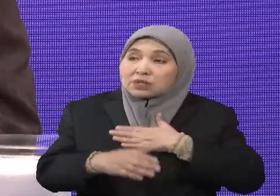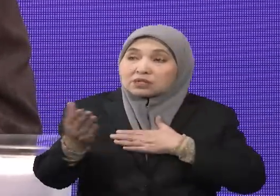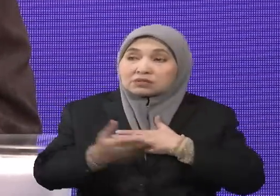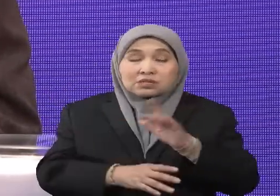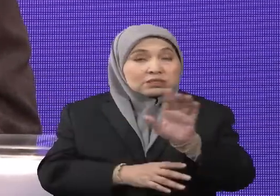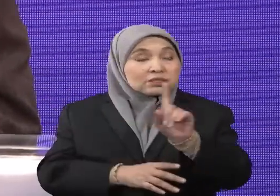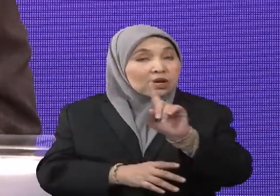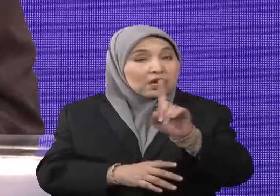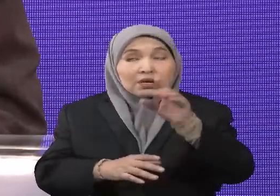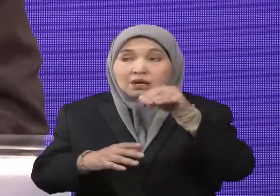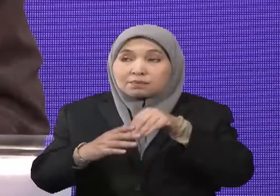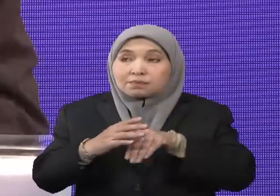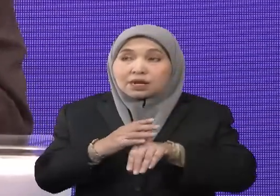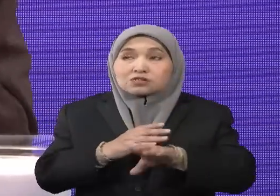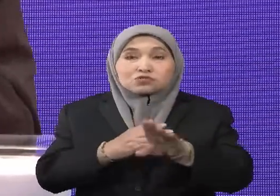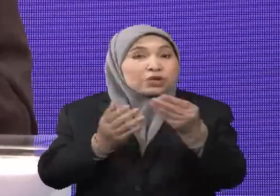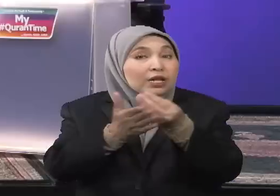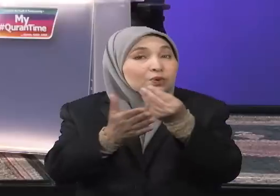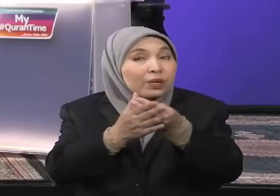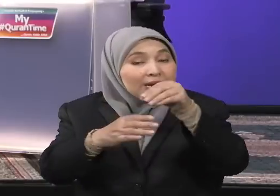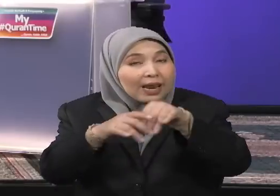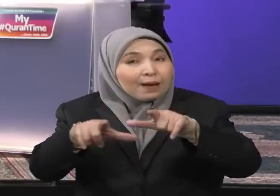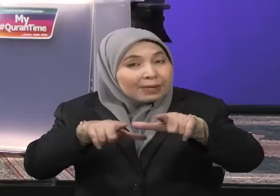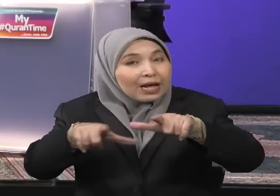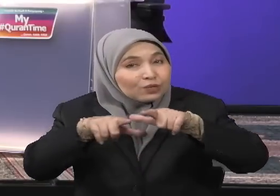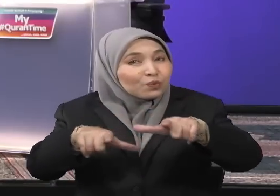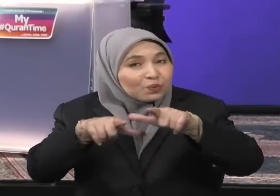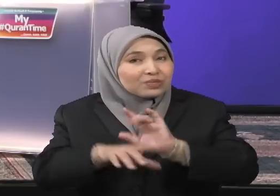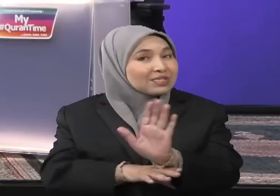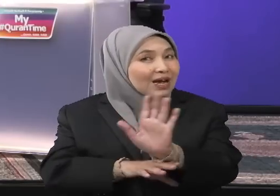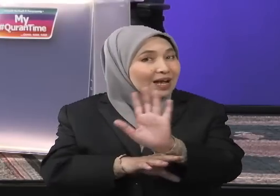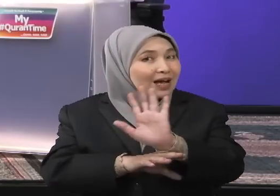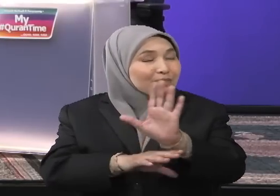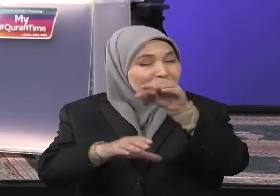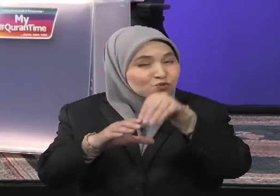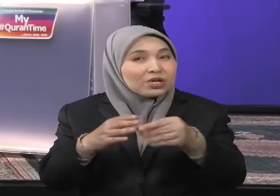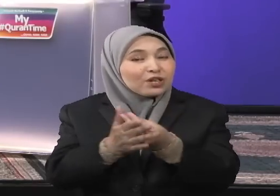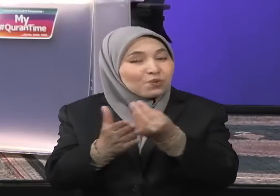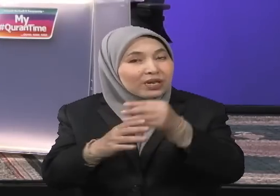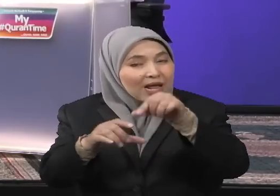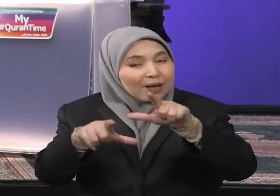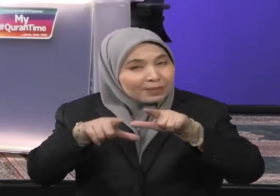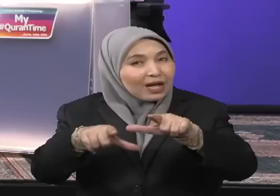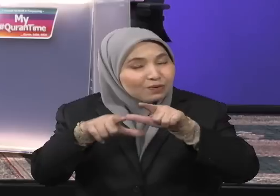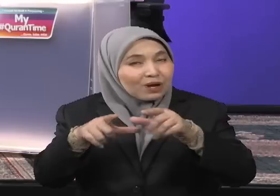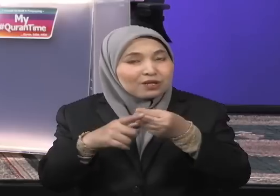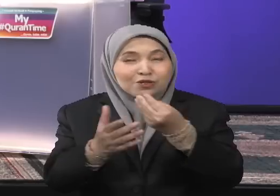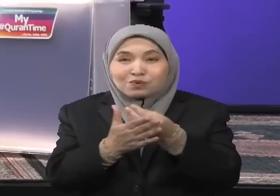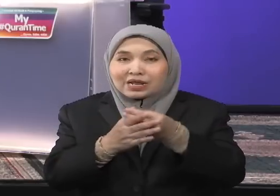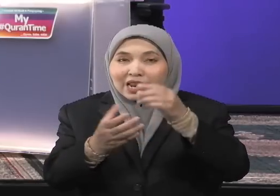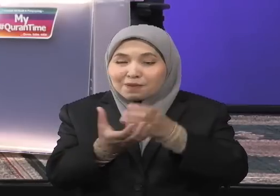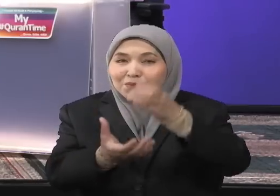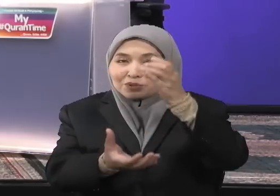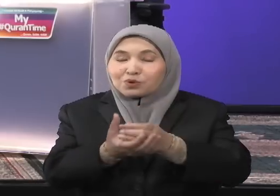masuk ke Dwi untuk pengajaran penting juga tonton Jangan masukkan duit dalam kayu atau duit dalam botol